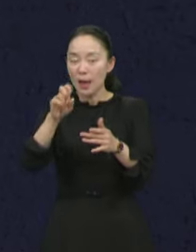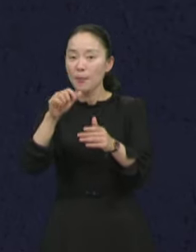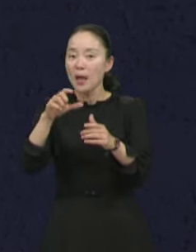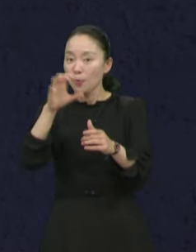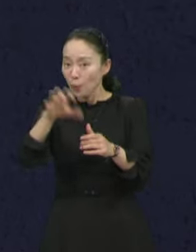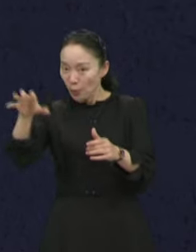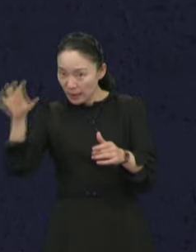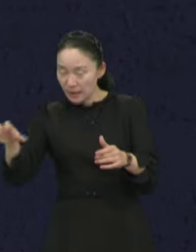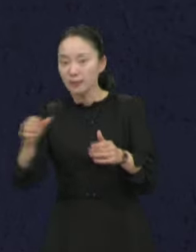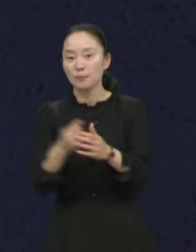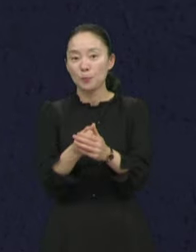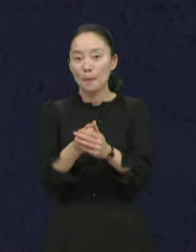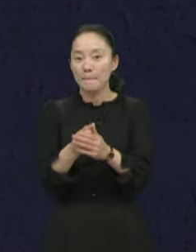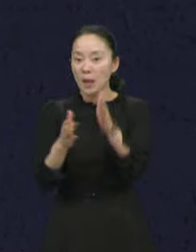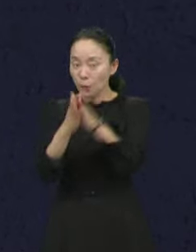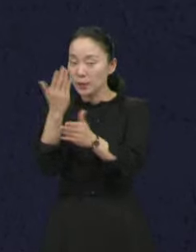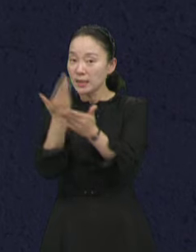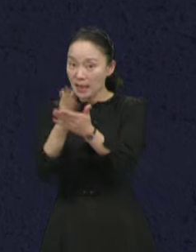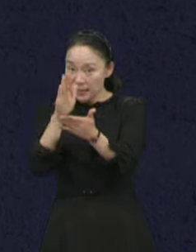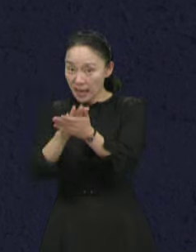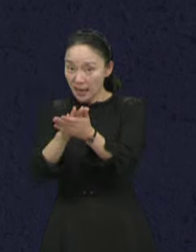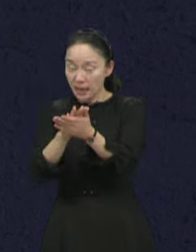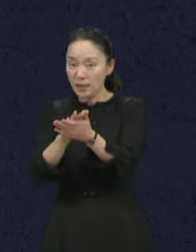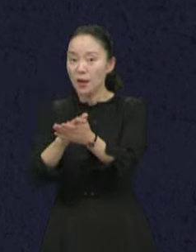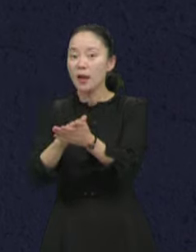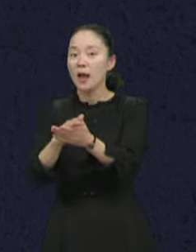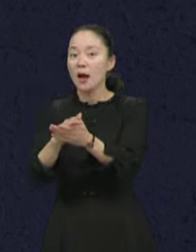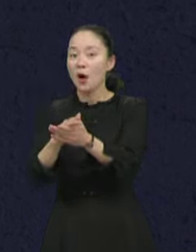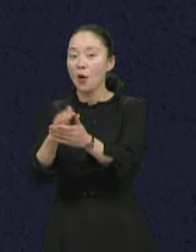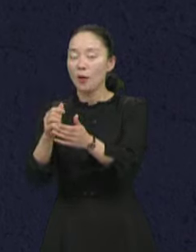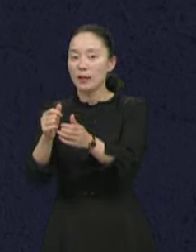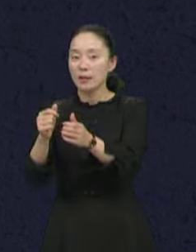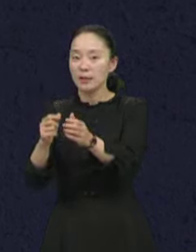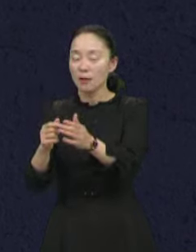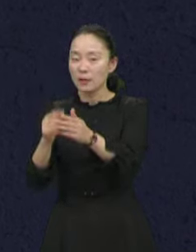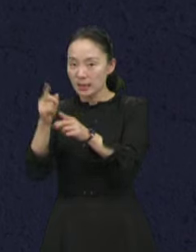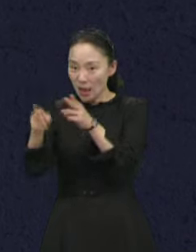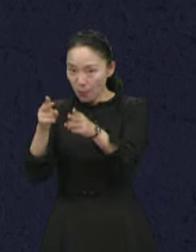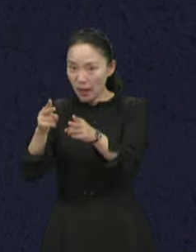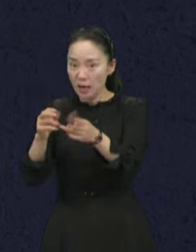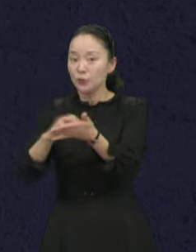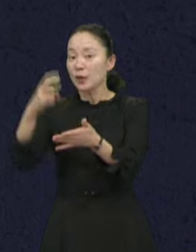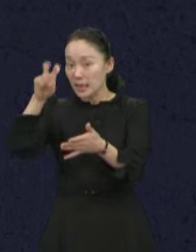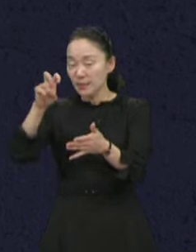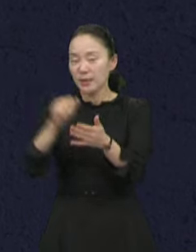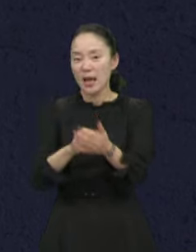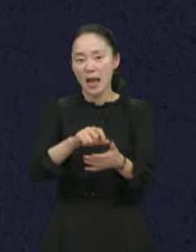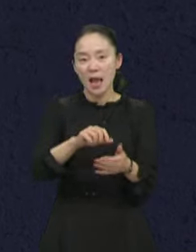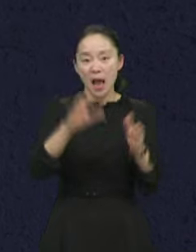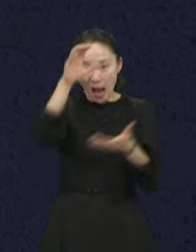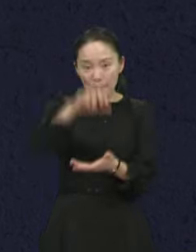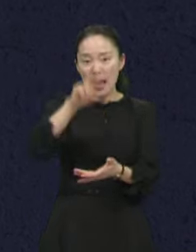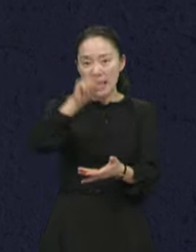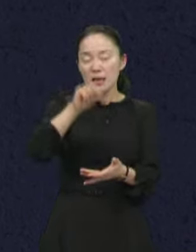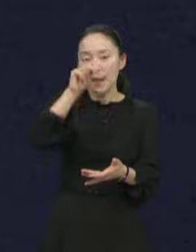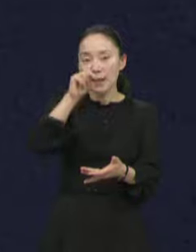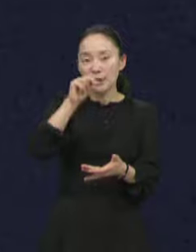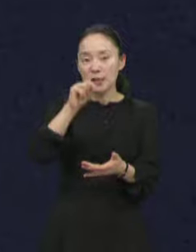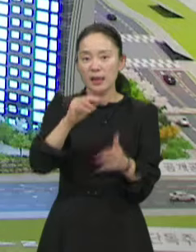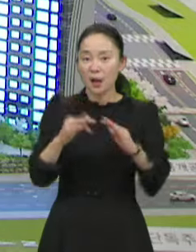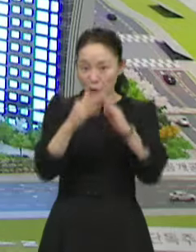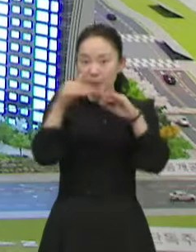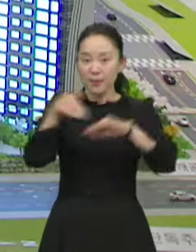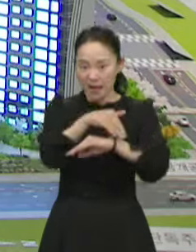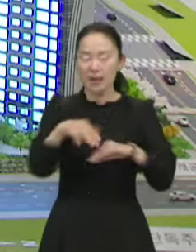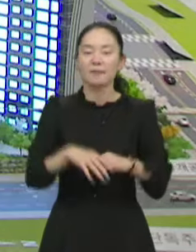3, 가양리 등 도시재생 성격의 재개발과 주거환경 개선 사업 20건, 2만여 세대가 시차를 두고 건립될